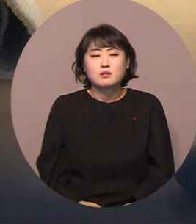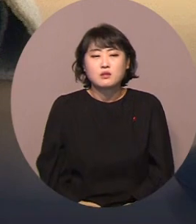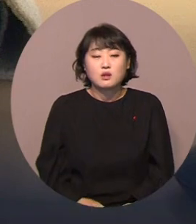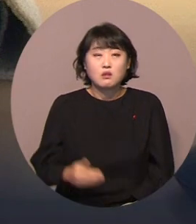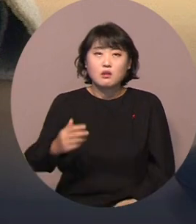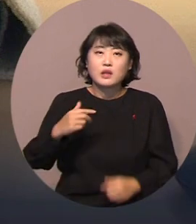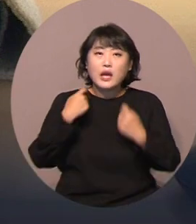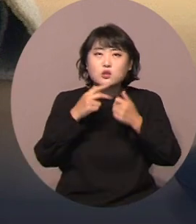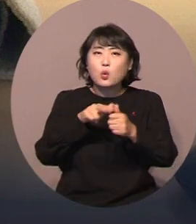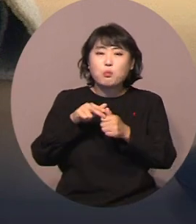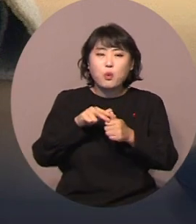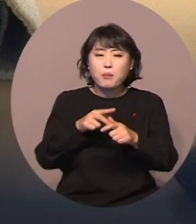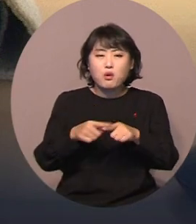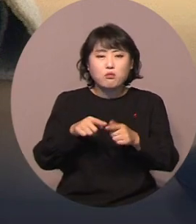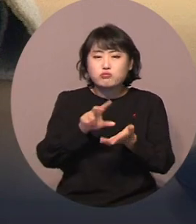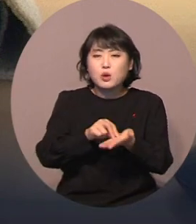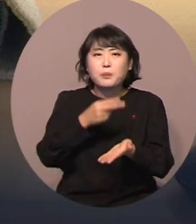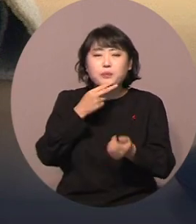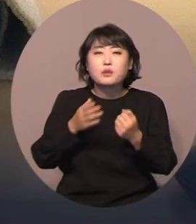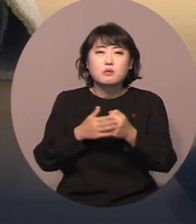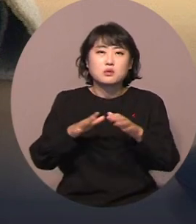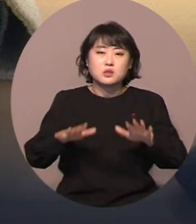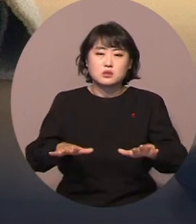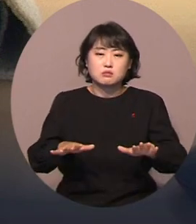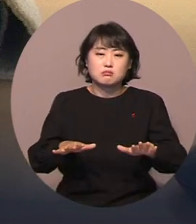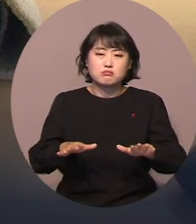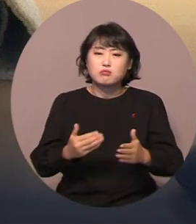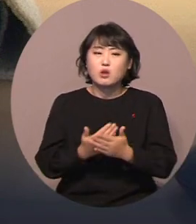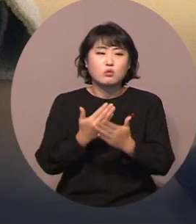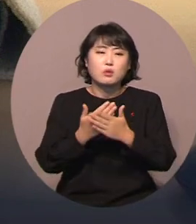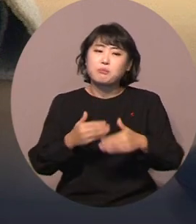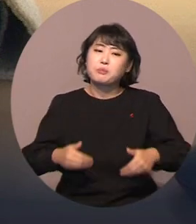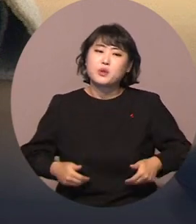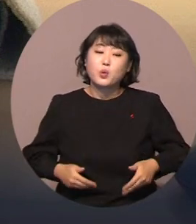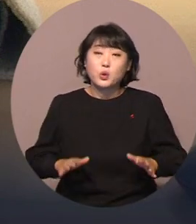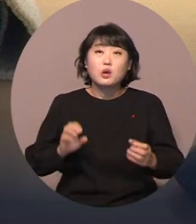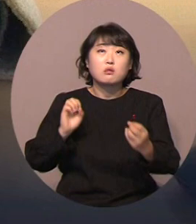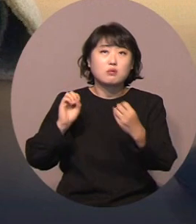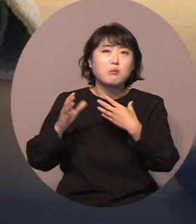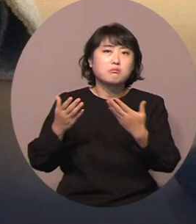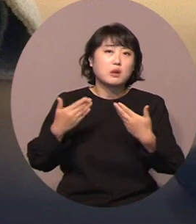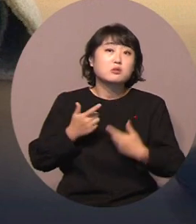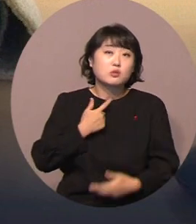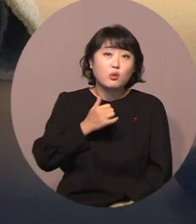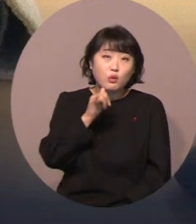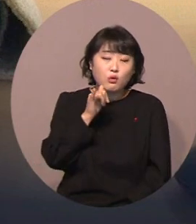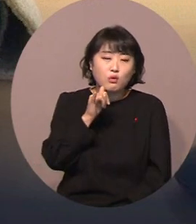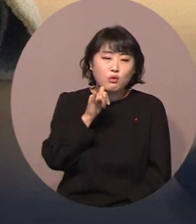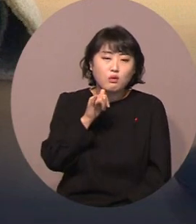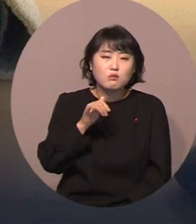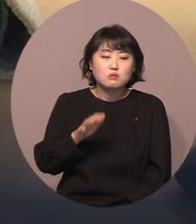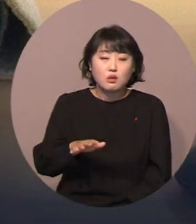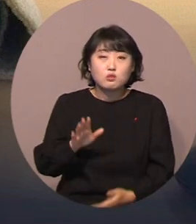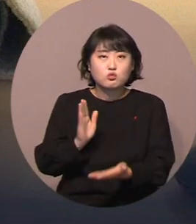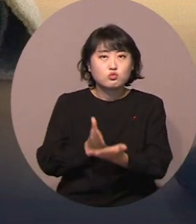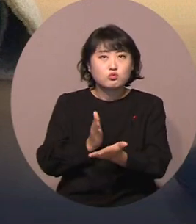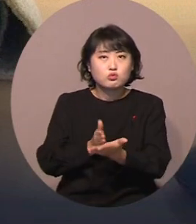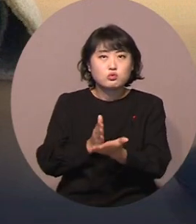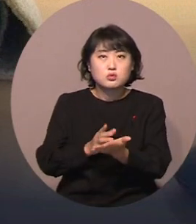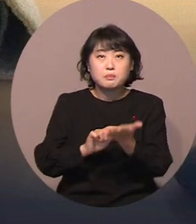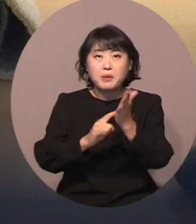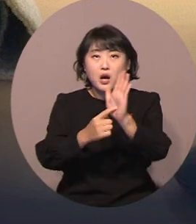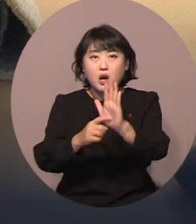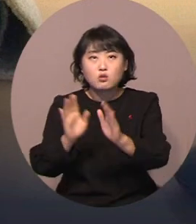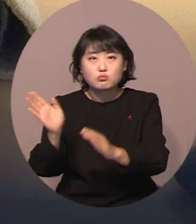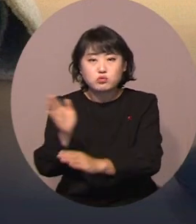없었기 때문에 현재로서는 개전을 할 필요가 없다라고 답변을 받았었는데이 뉴스가